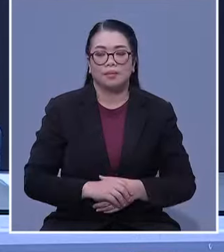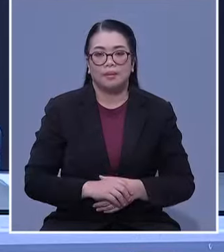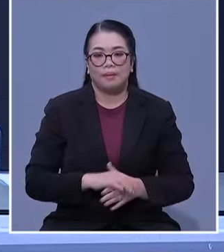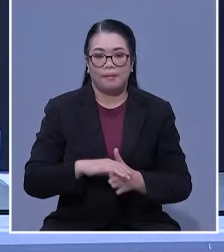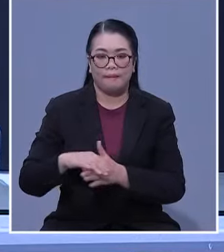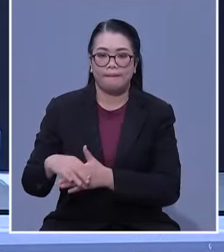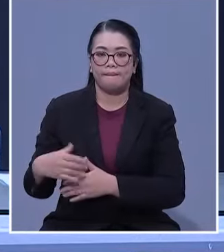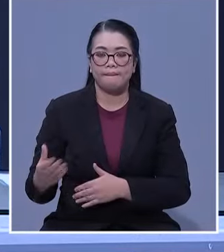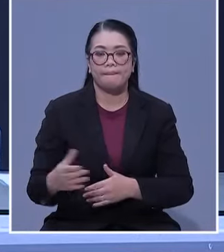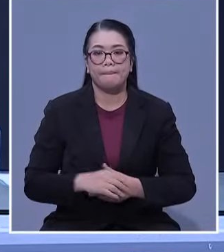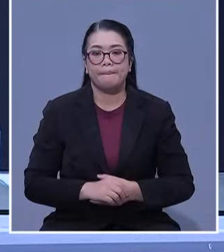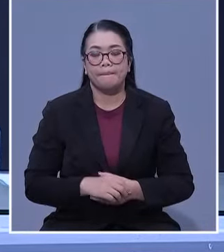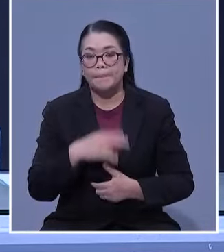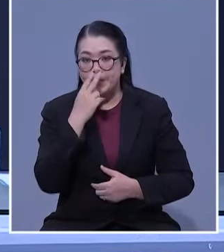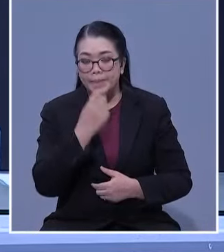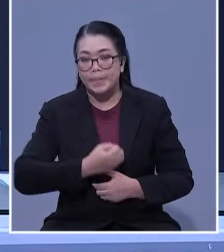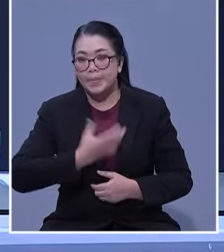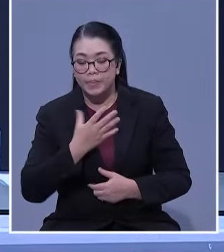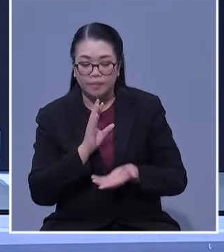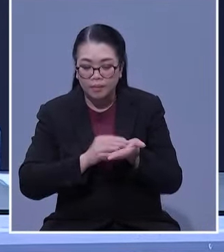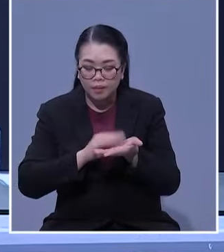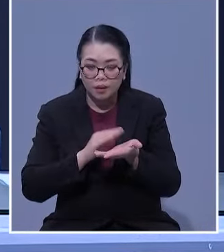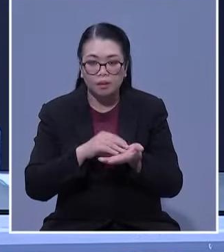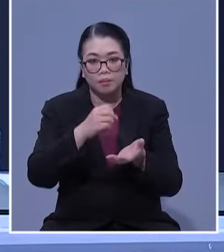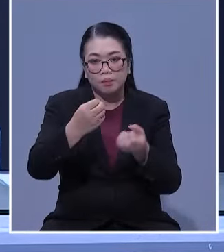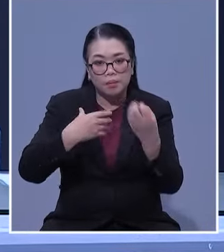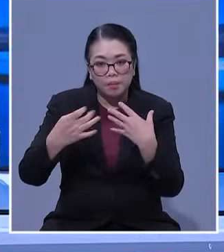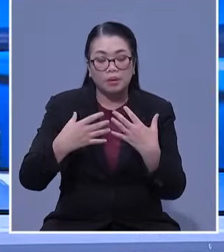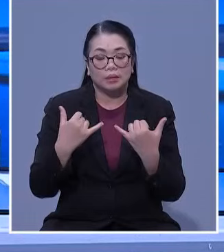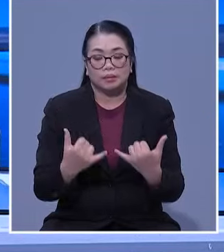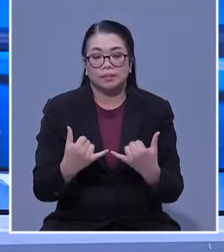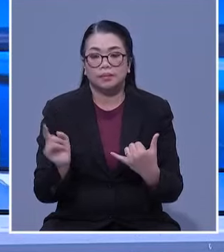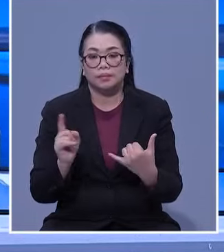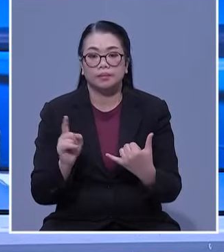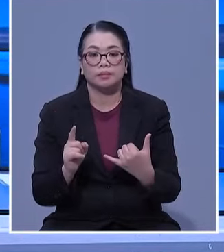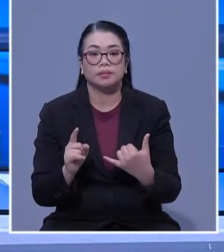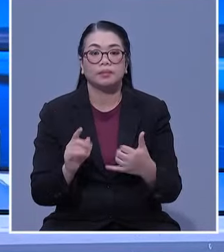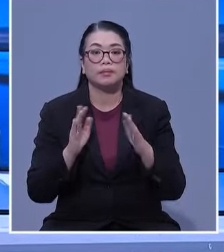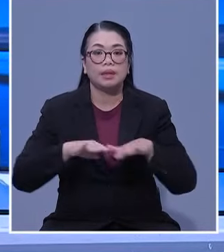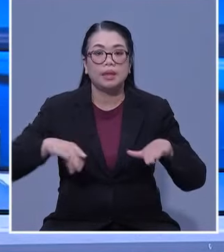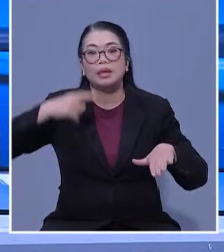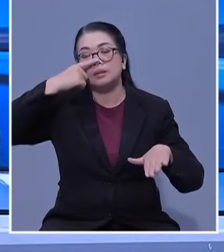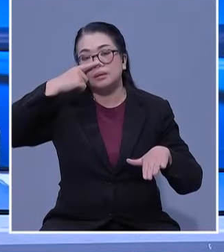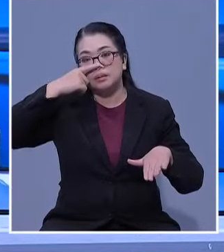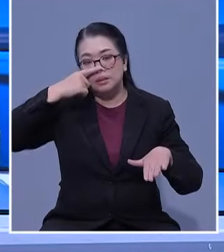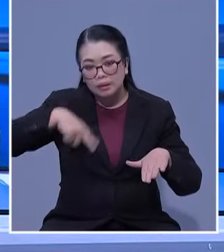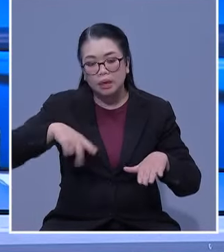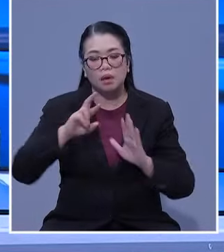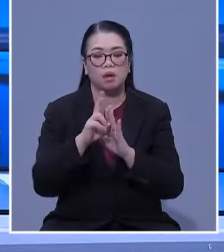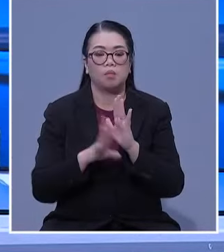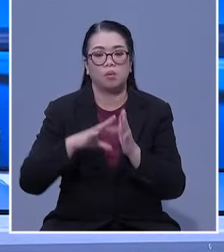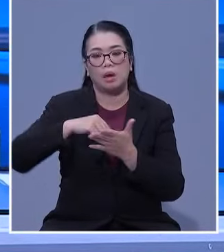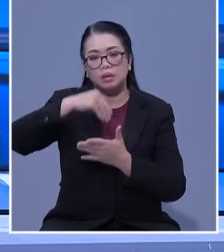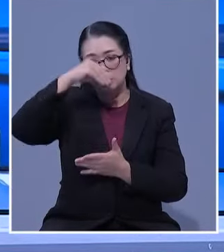สลับมาดูเรื่องน่าตกใจบ้างเพราะมีข้อมูลรายงานแบบนี้ครับว่าตอนนี้เด็กไทยนะฮะหลุดออกจากระบบการ